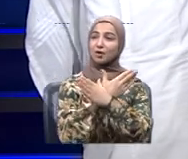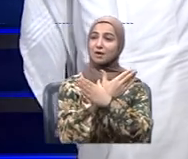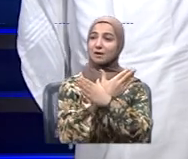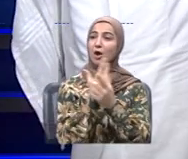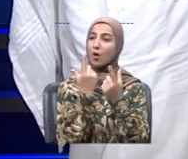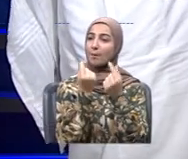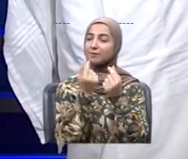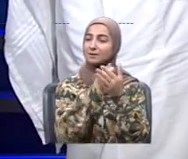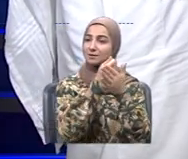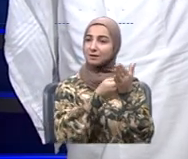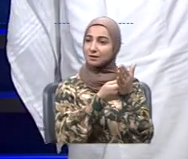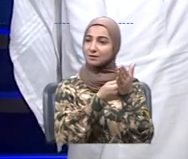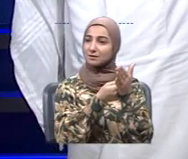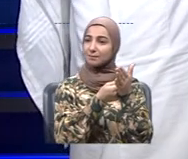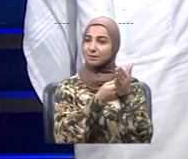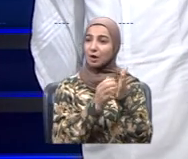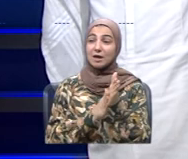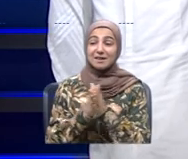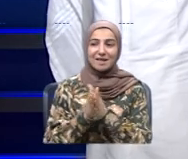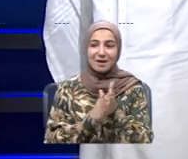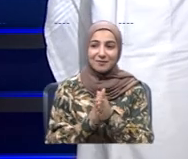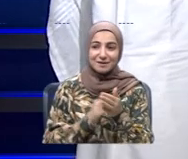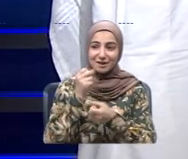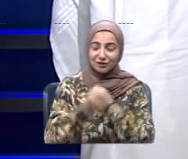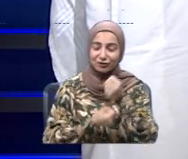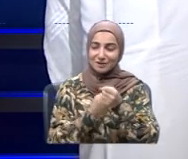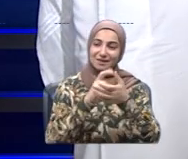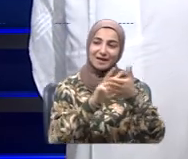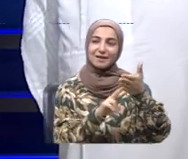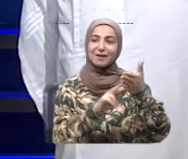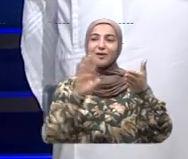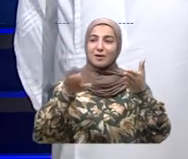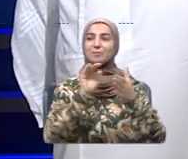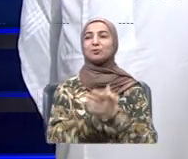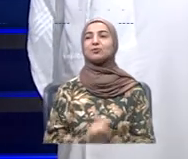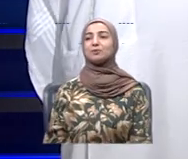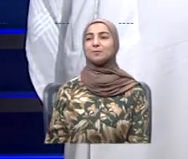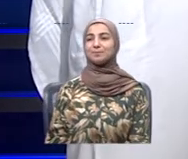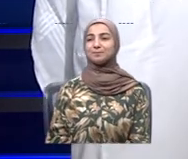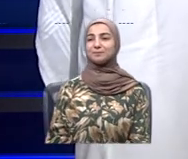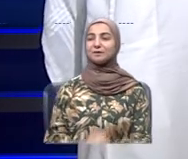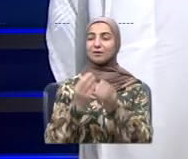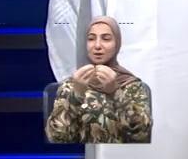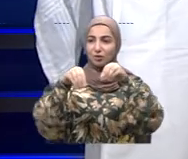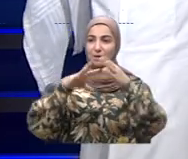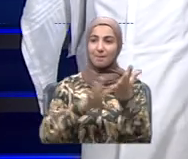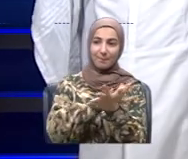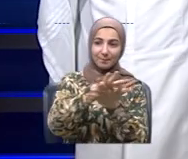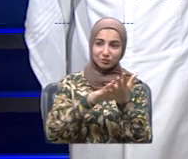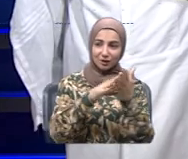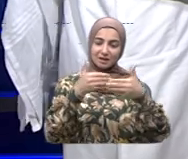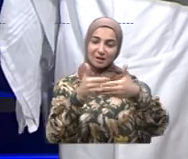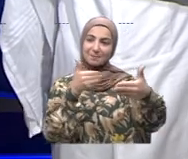وجودة المنتج هما حافزان إلى القراءة، بالتالي تحل لنا إشكالية